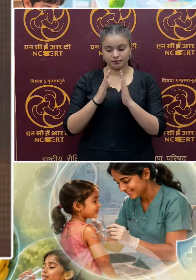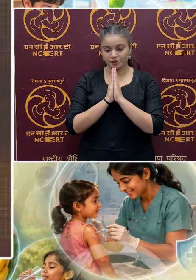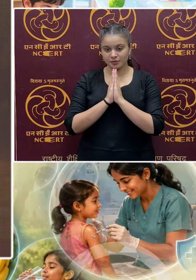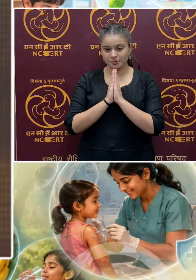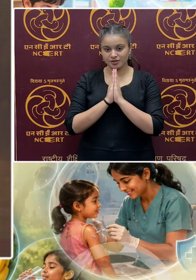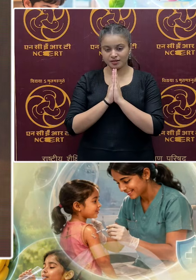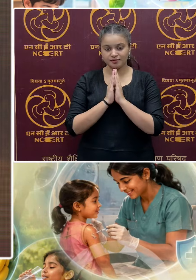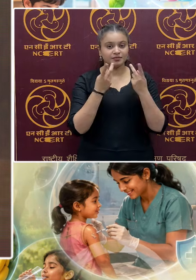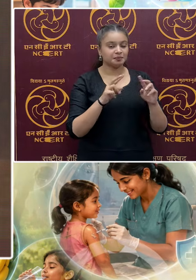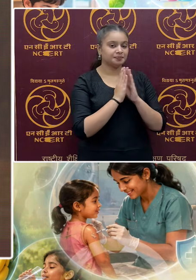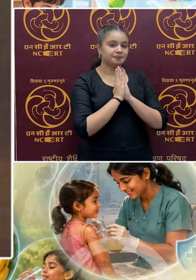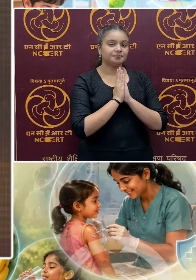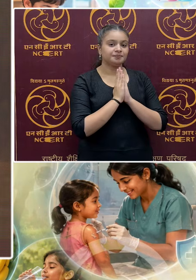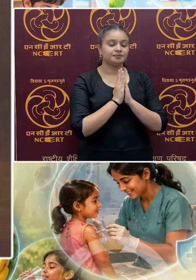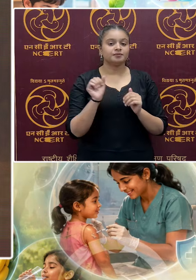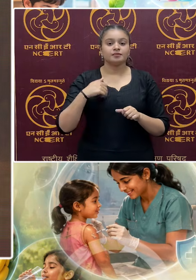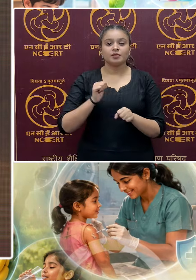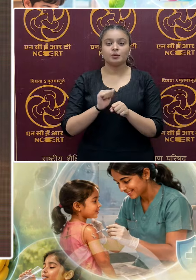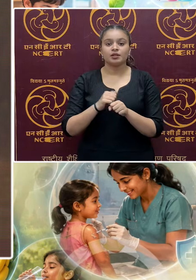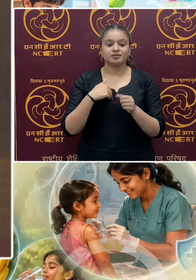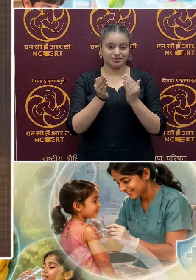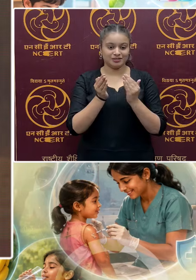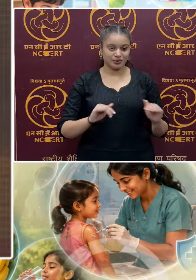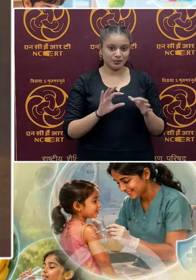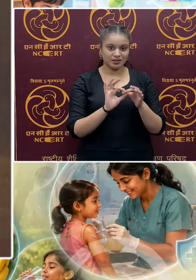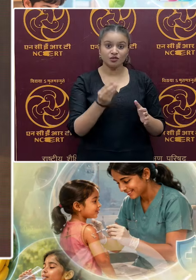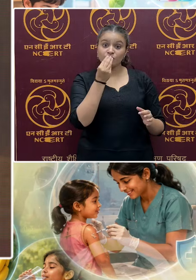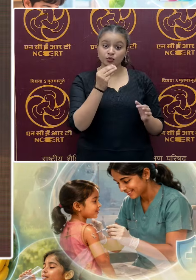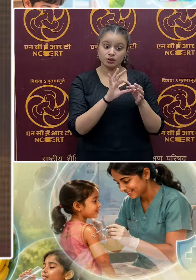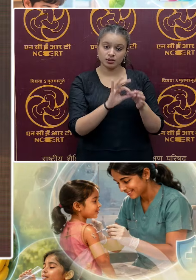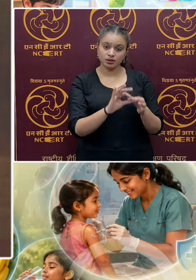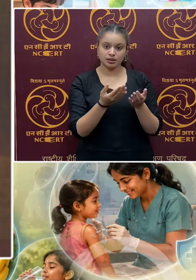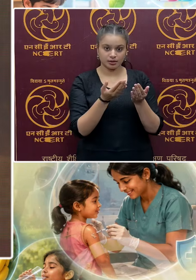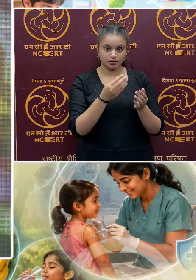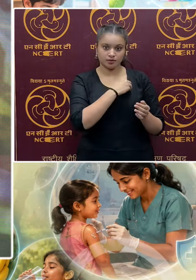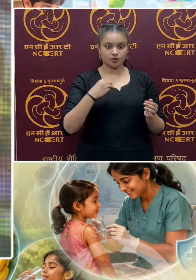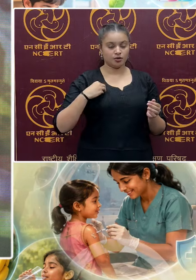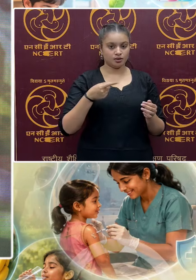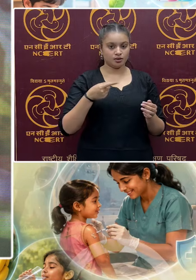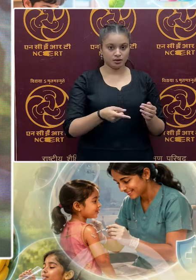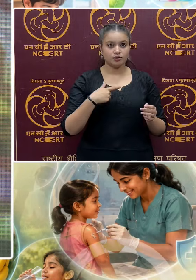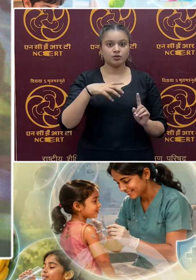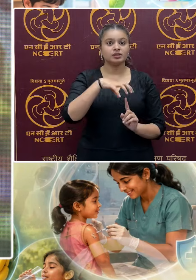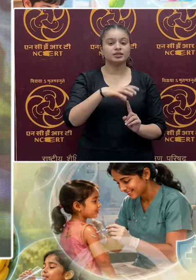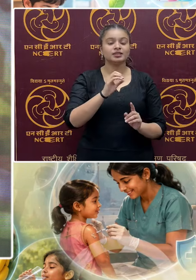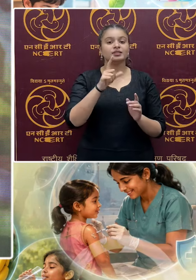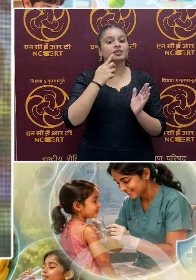Namaskar. Namaskar. Sir हैं pediatrician from Dr. Tushar Moghe's clinic, New